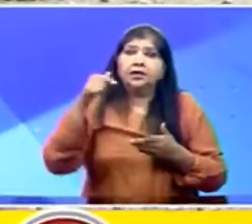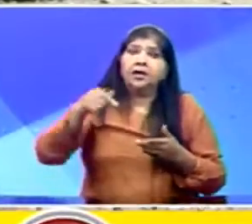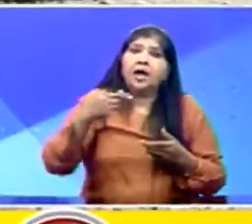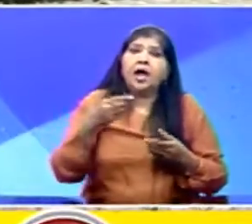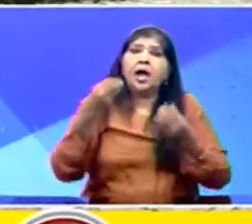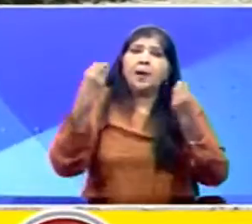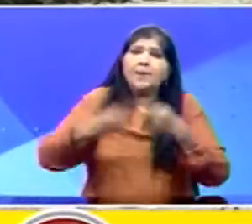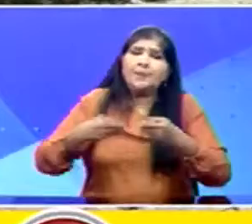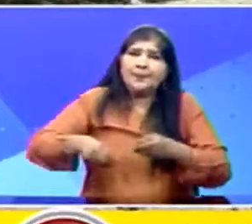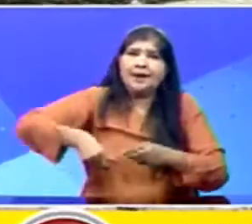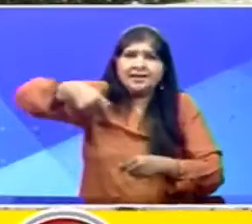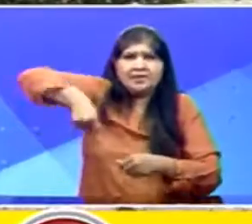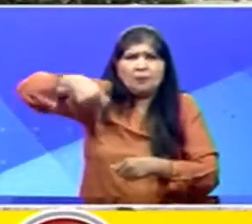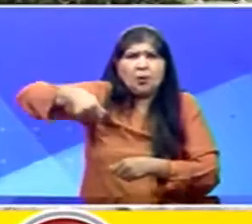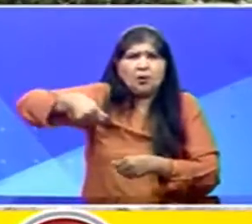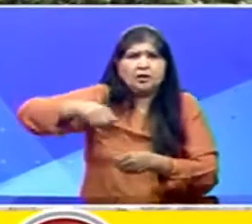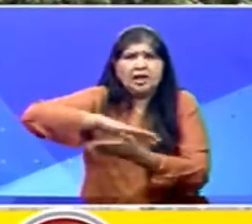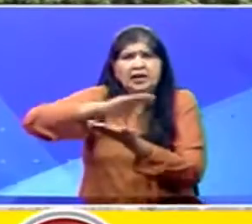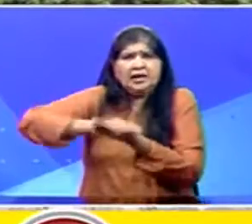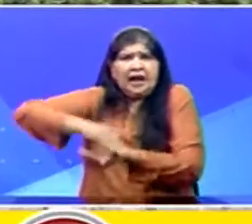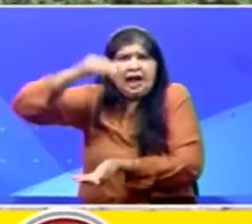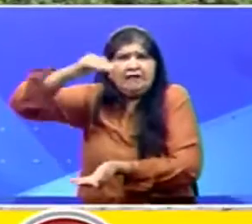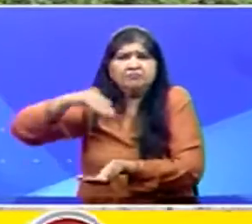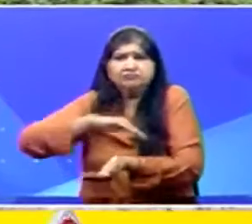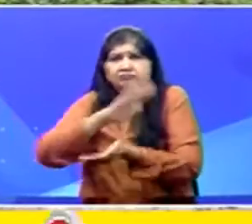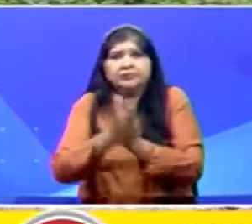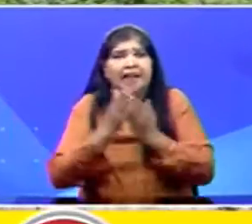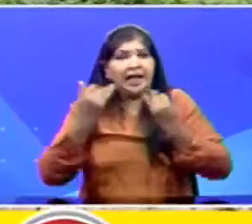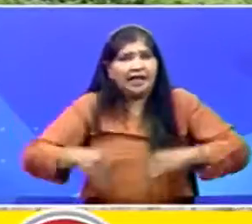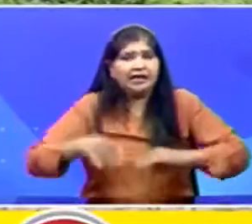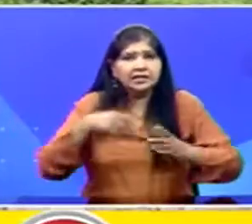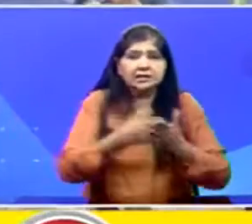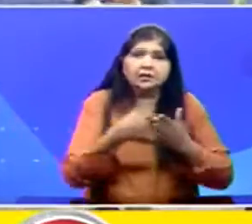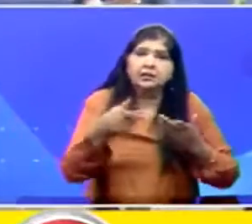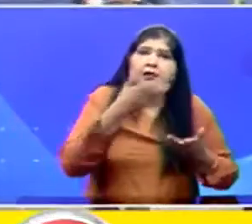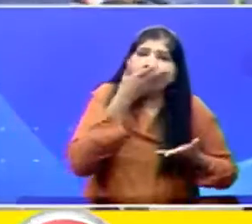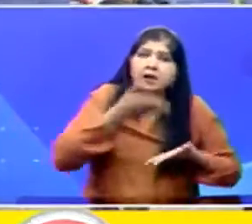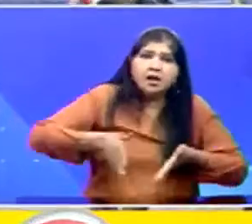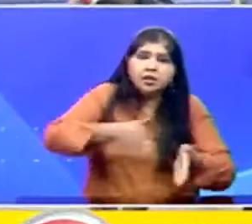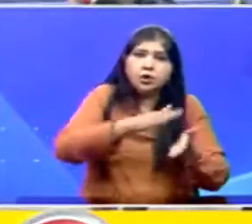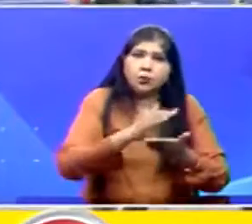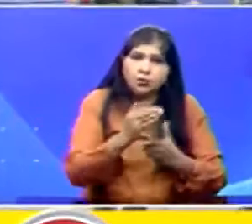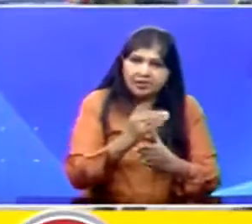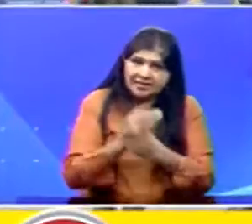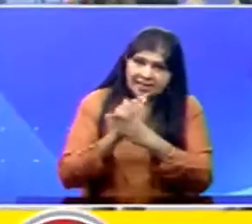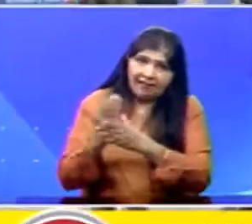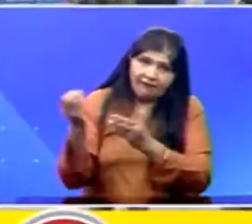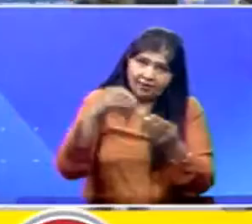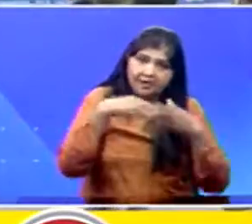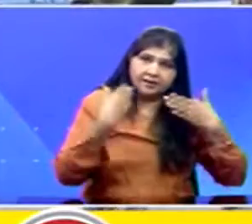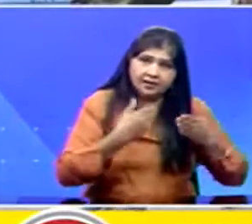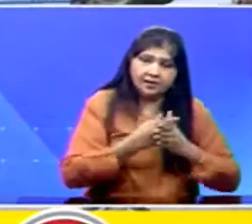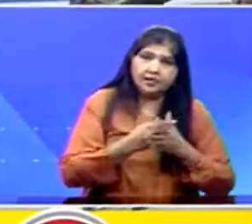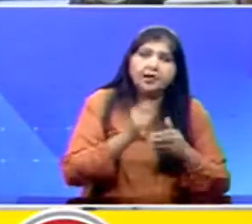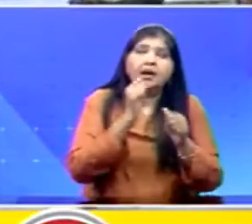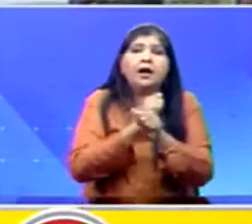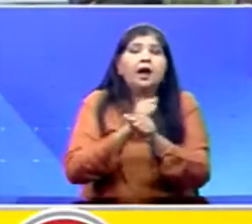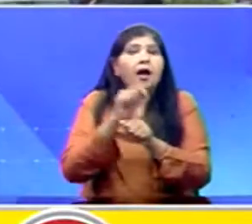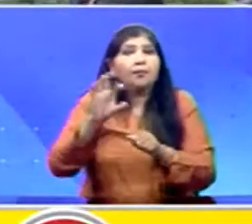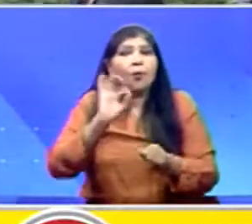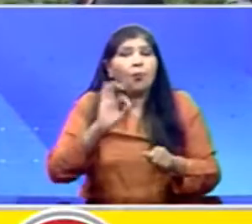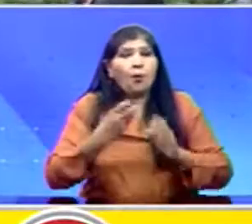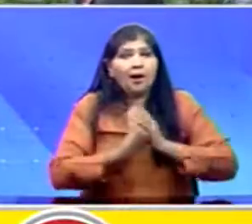और पॉलिथिन का कच्रा भरा हुआ था नदी को बचाने के लिए काम कर रही